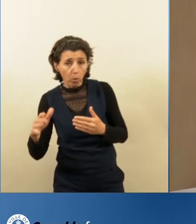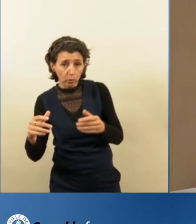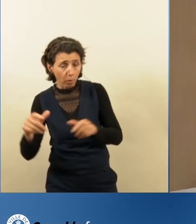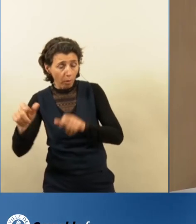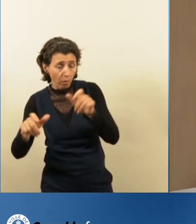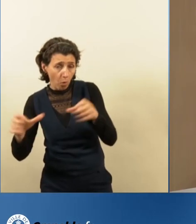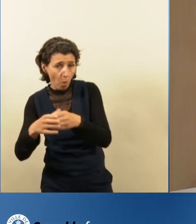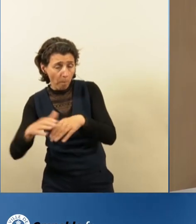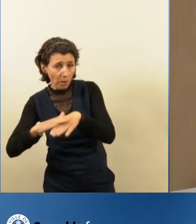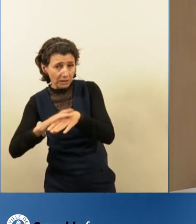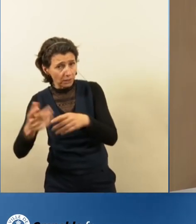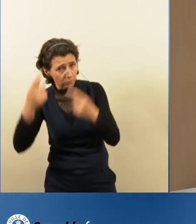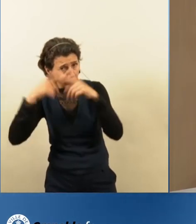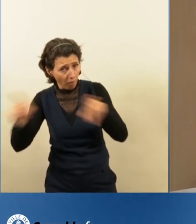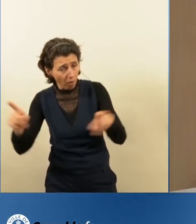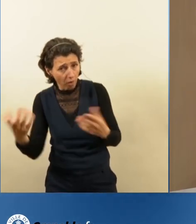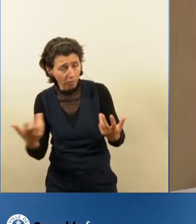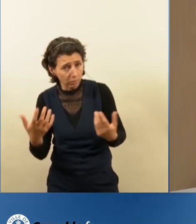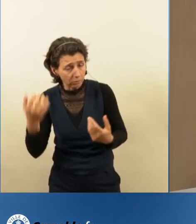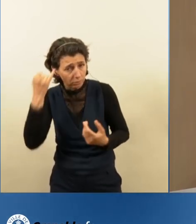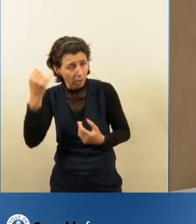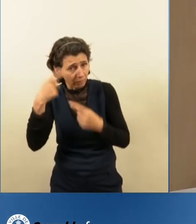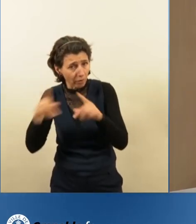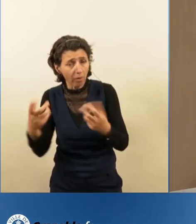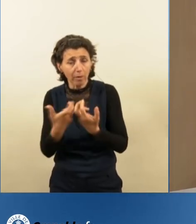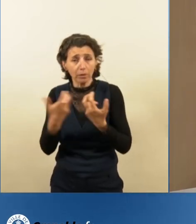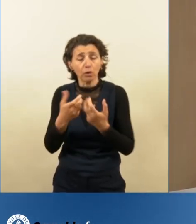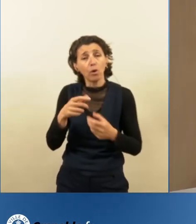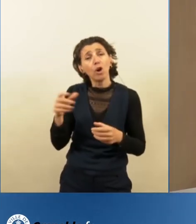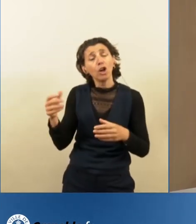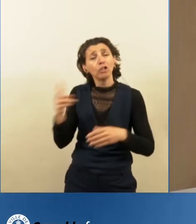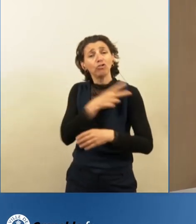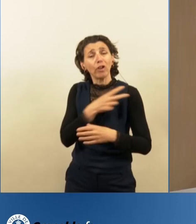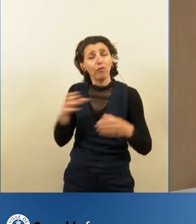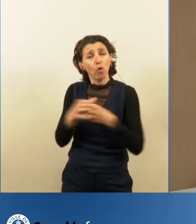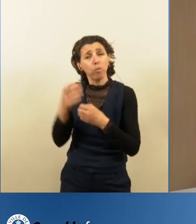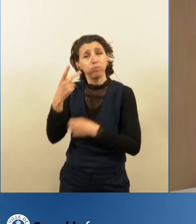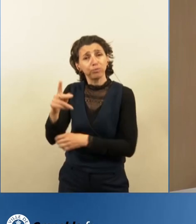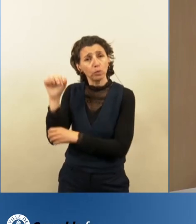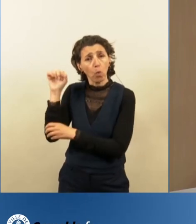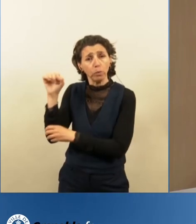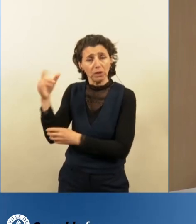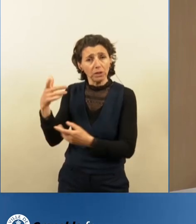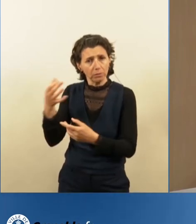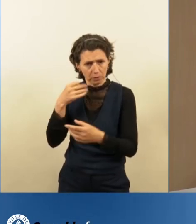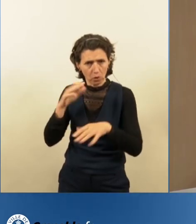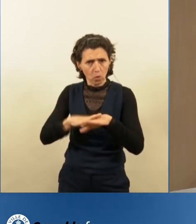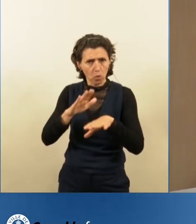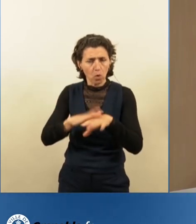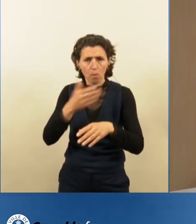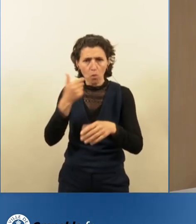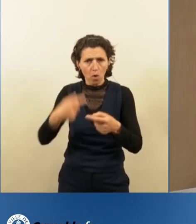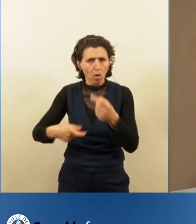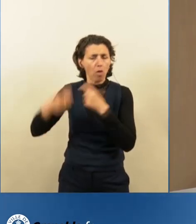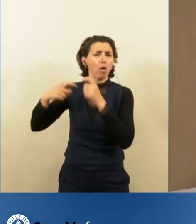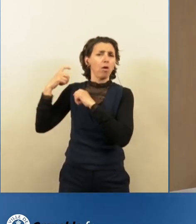Fabien Roussel par exemple le chef du parti communiste appelé à revenir en arrière sur cette feuille